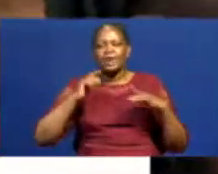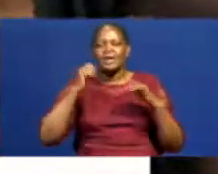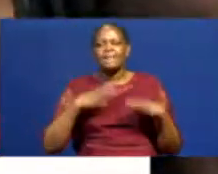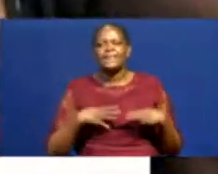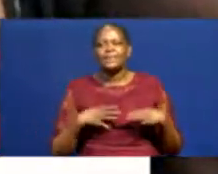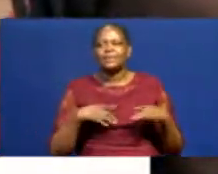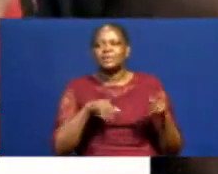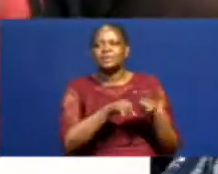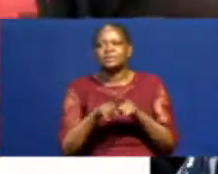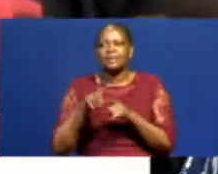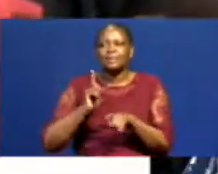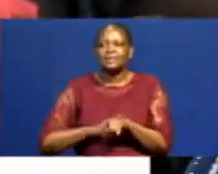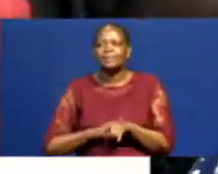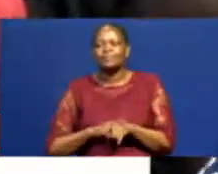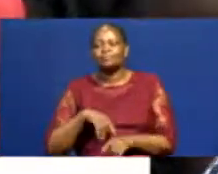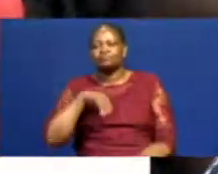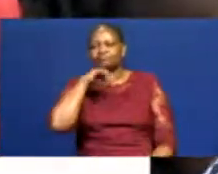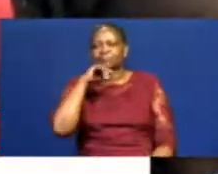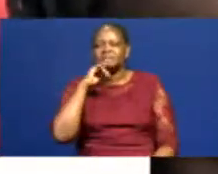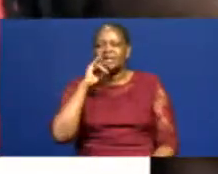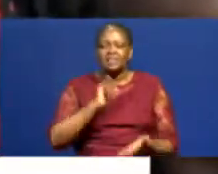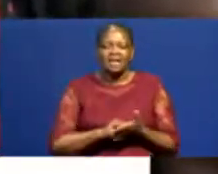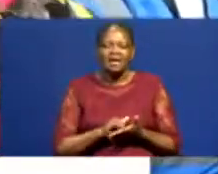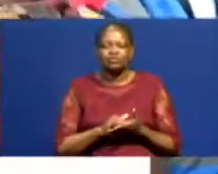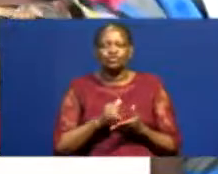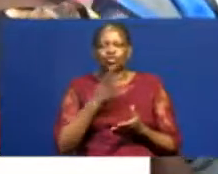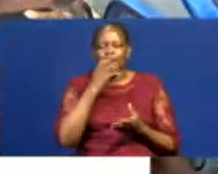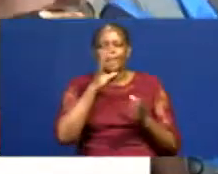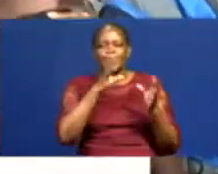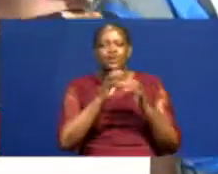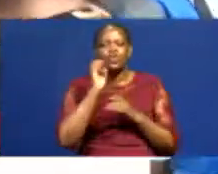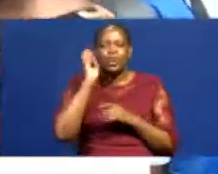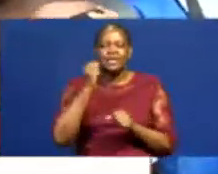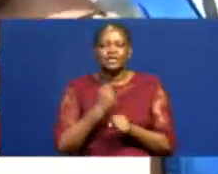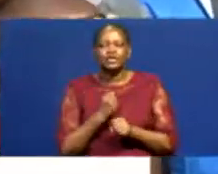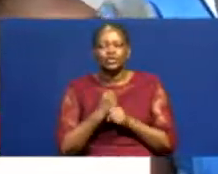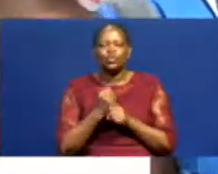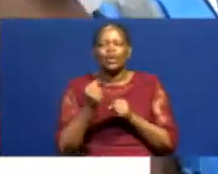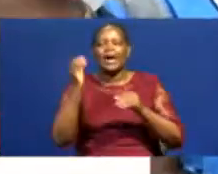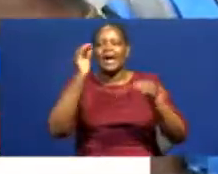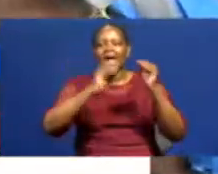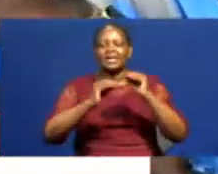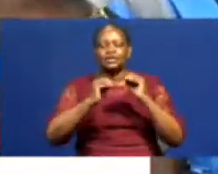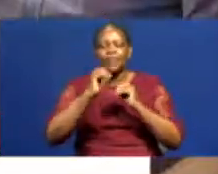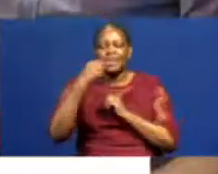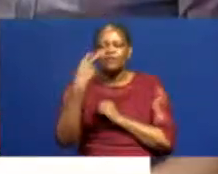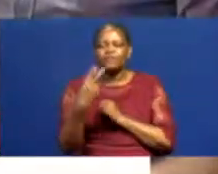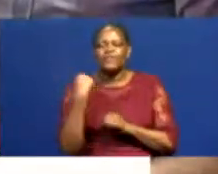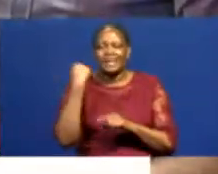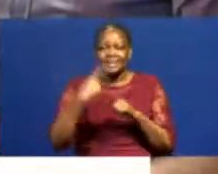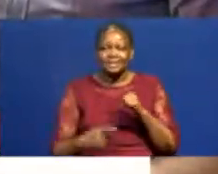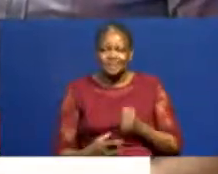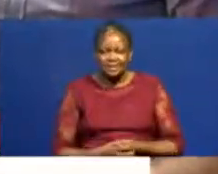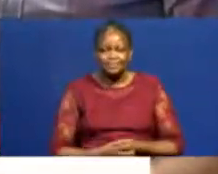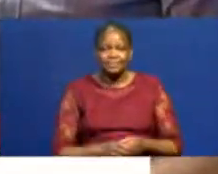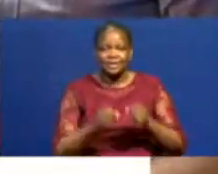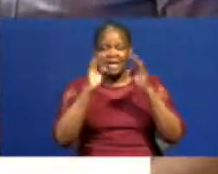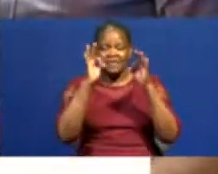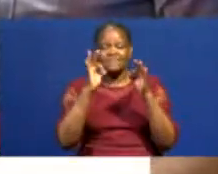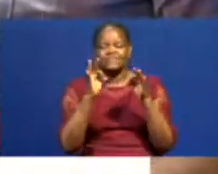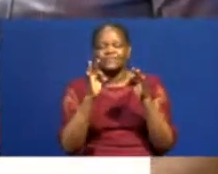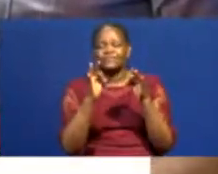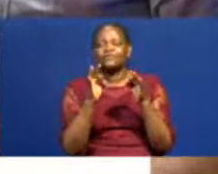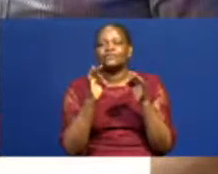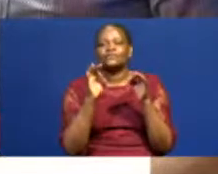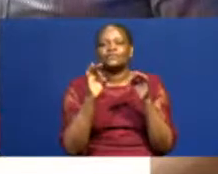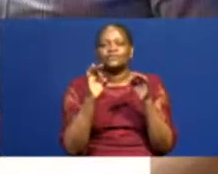the same time, Odinga disclosed that his ODM party will conduct its internal elections in February next year. Kama